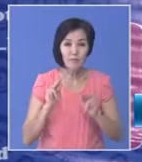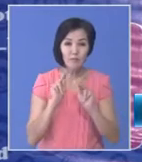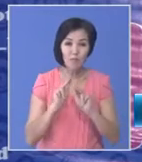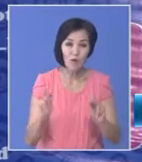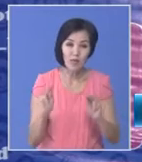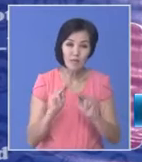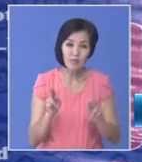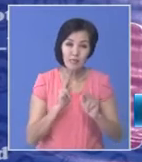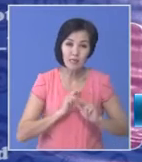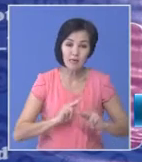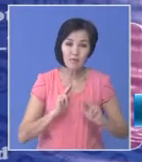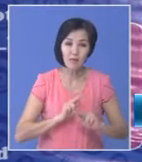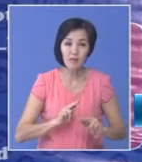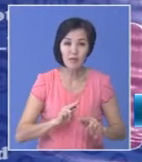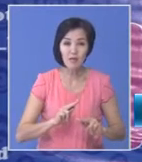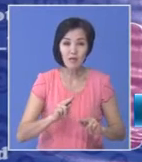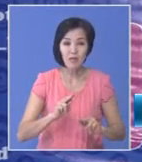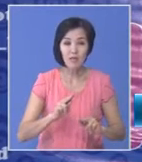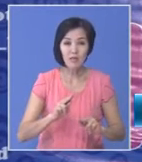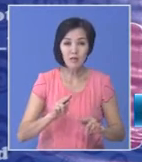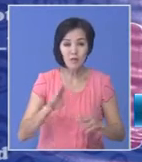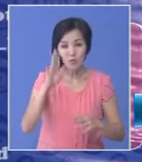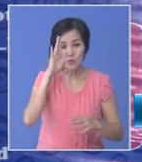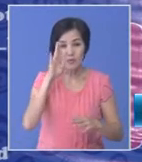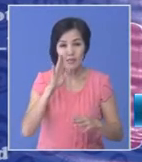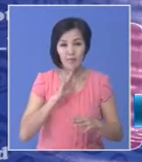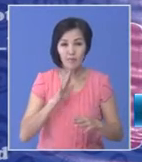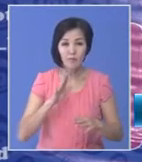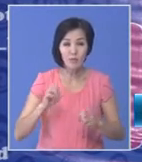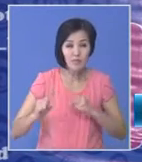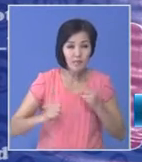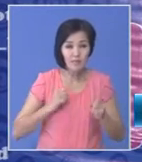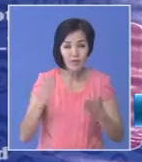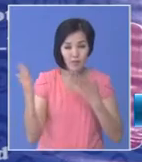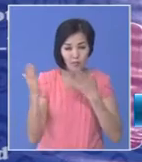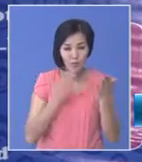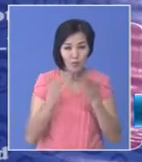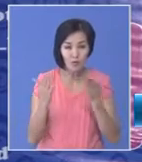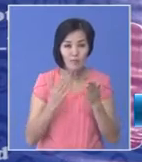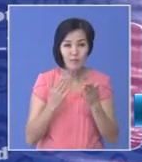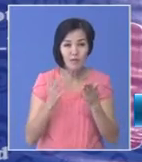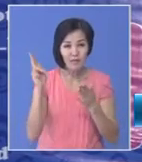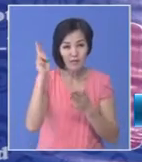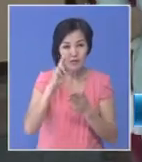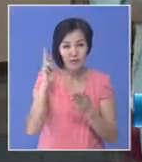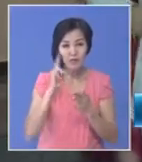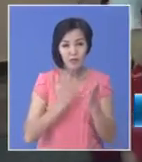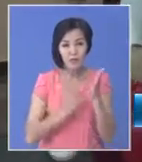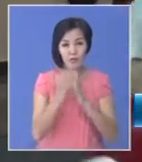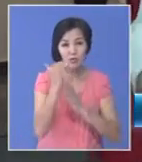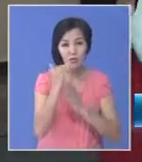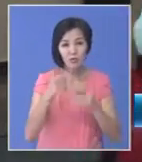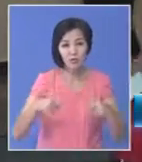жұмысы, оқушылар өздері талаптанып, жұмыс істеп, дайындалып деген сияқты көрсеткішіміз биыл өсті.